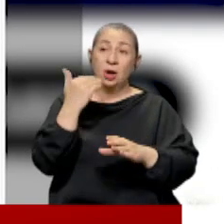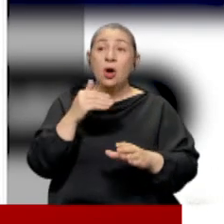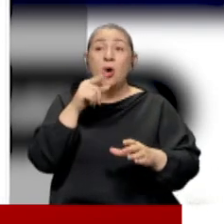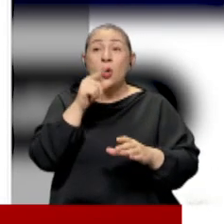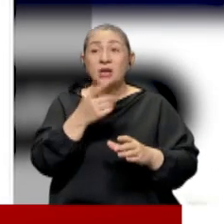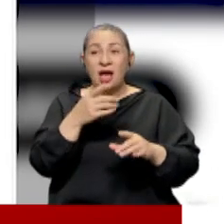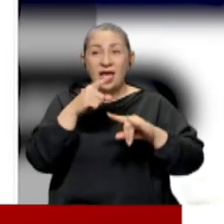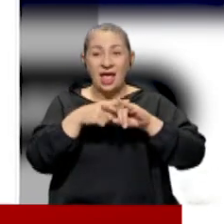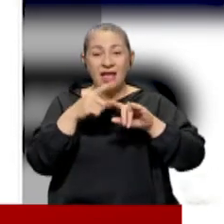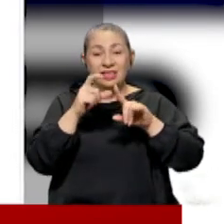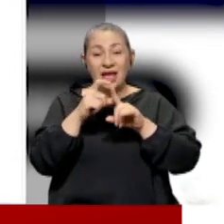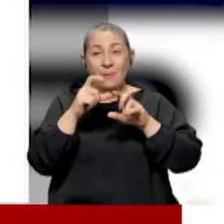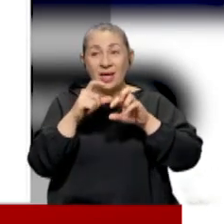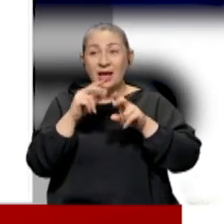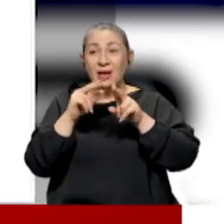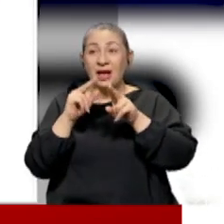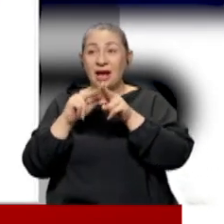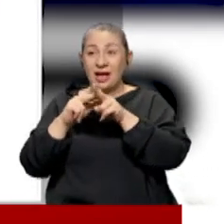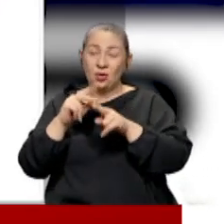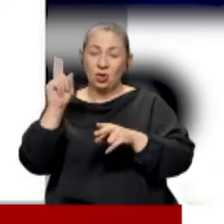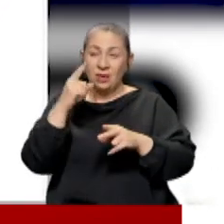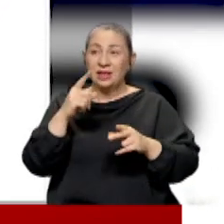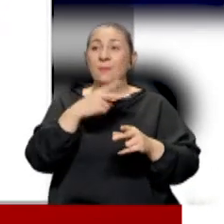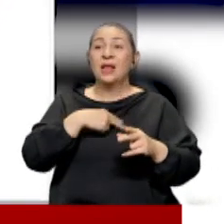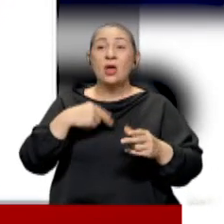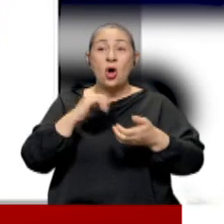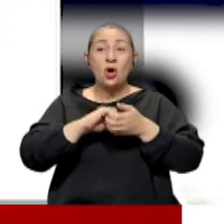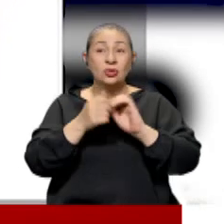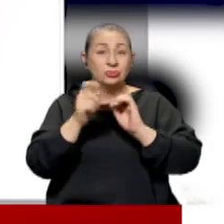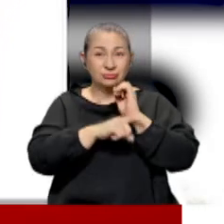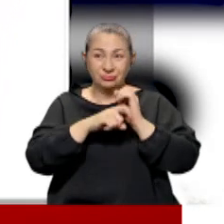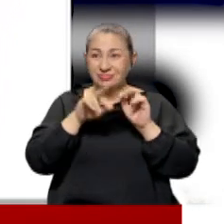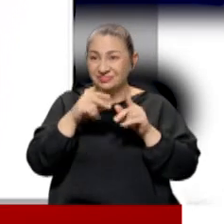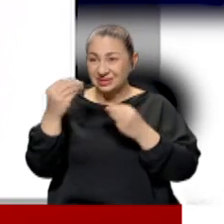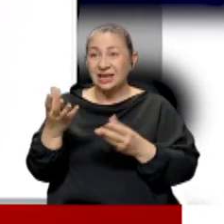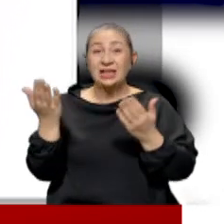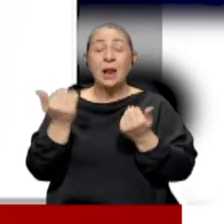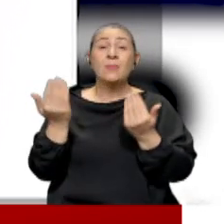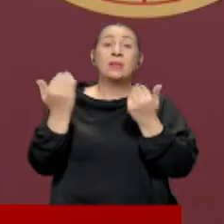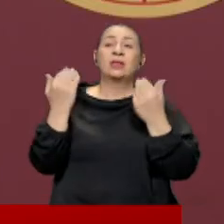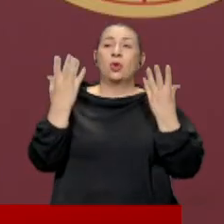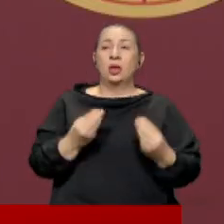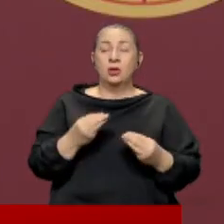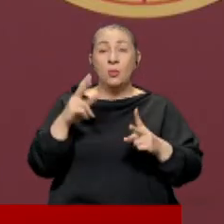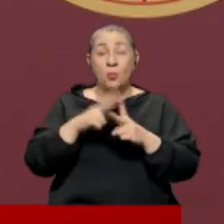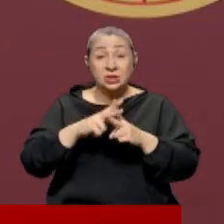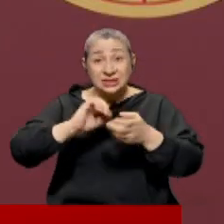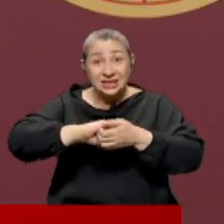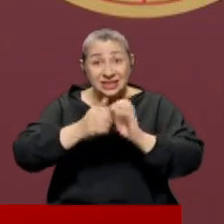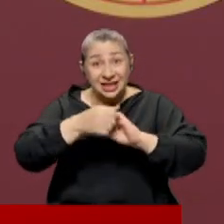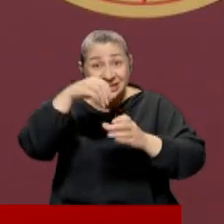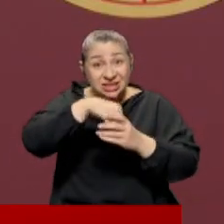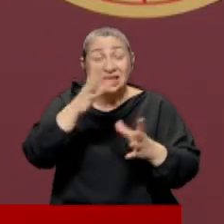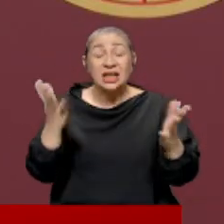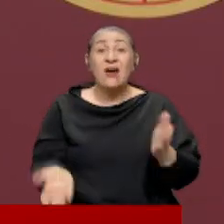Ortağın HDP PKK yönetmelik mahirdir belediyelerinde verdiği örgüt mensupları gibi geliyor gelmekte olan polis teşkilatı